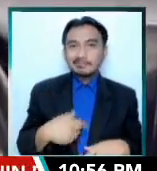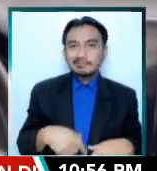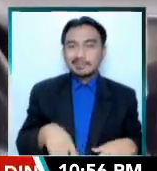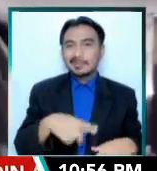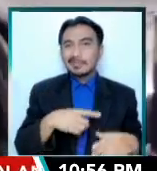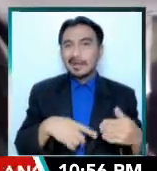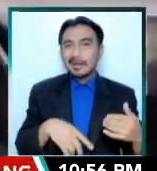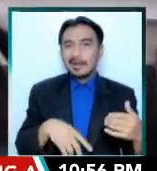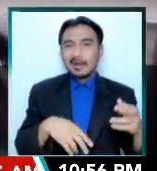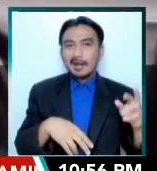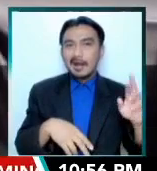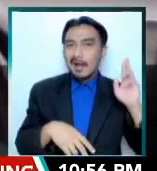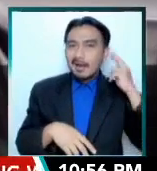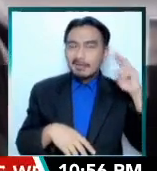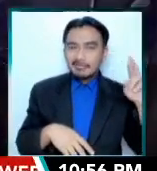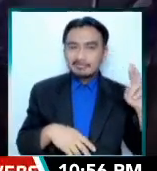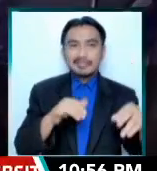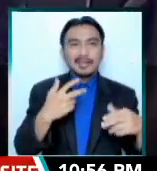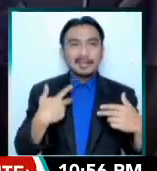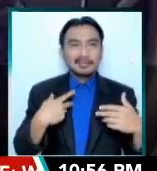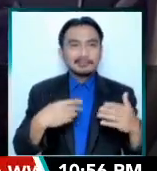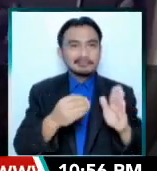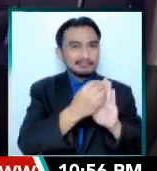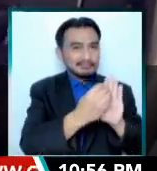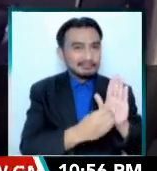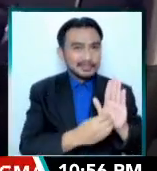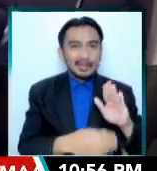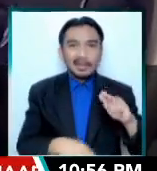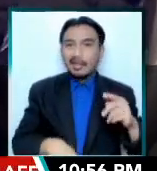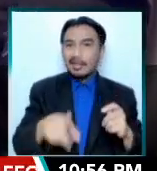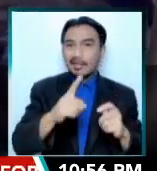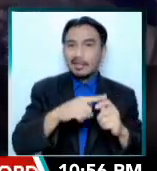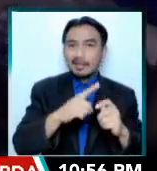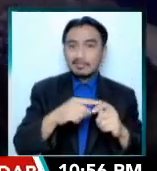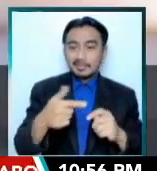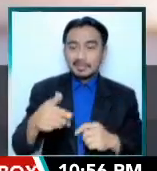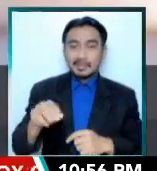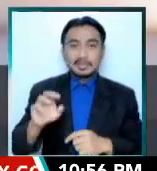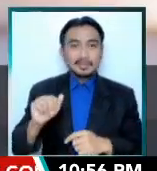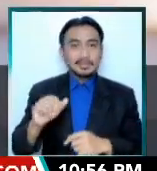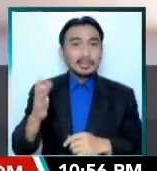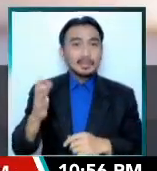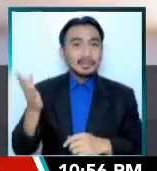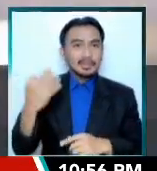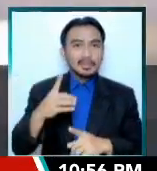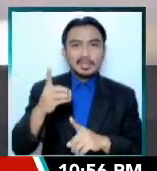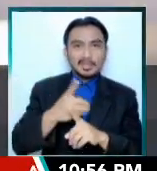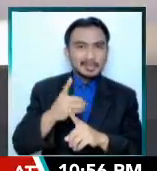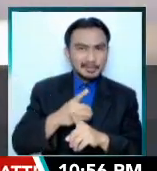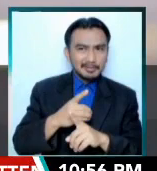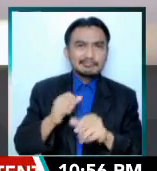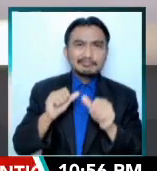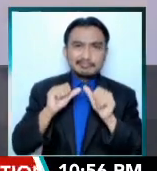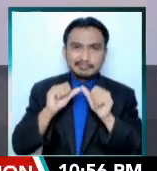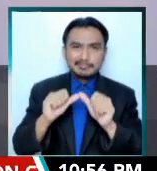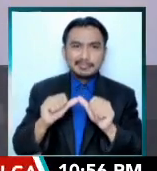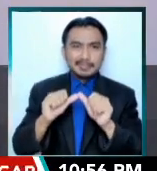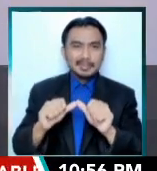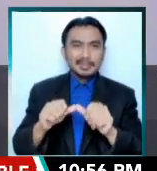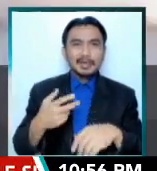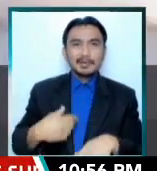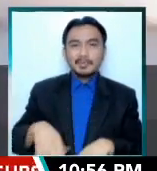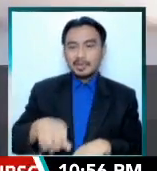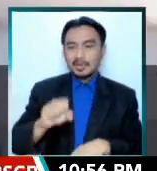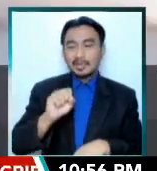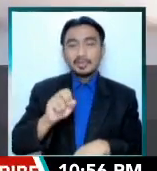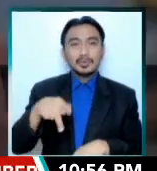audience measurement data ng Nielsen's Philippines, noong Disyembre, hindi pa rin natitinag ang Super Radyo DZBB